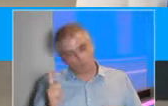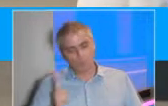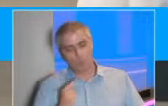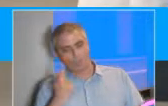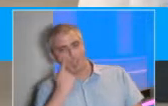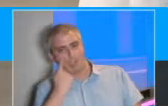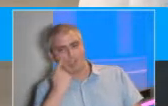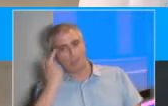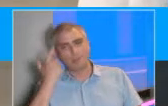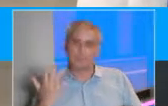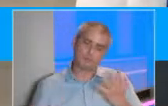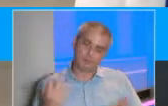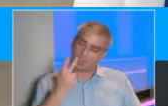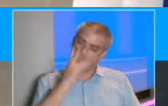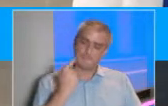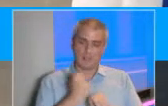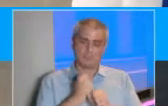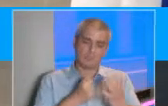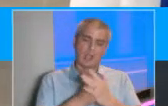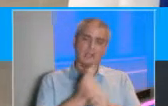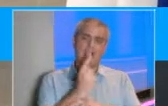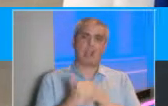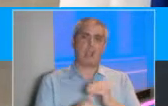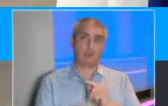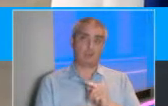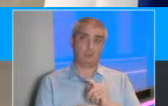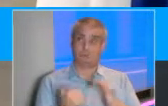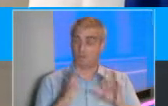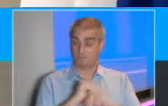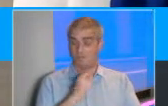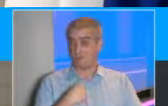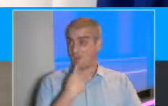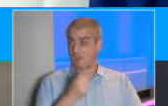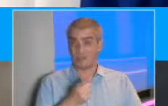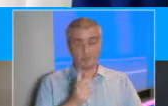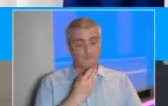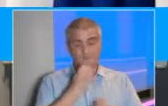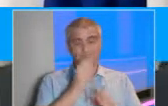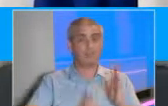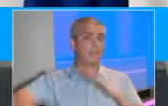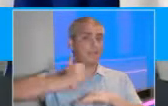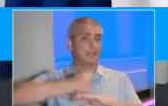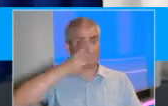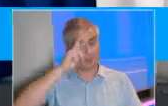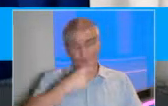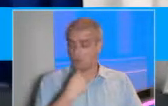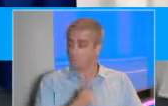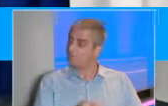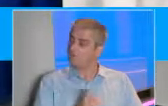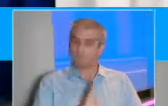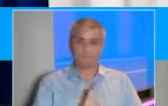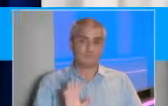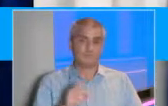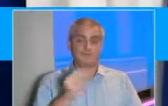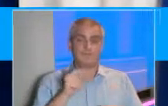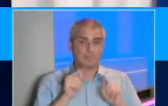נחכה, נשקול, נראה מה נעשה עד הרגע האחרון. הערב אני יכול להגיד לך מסר של בכירים מאוד בליכוד, הם אומרים את